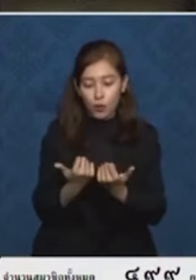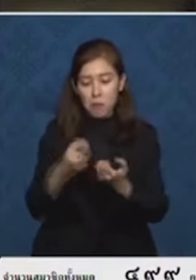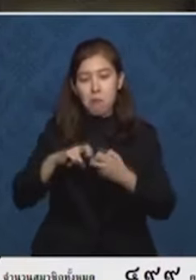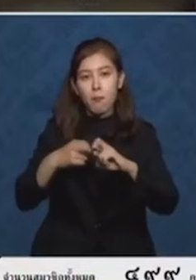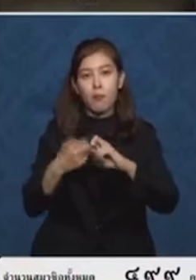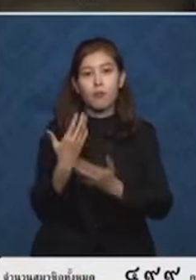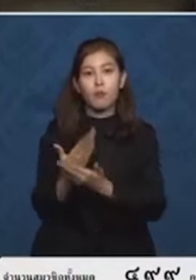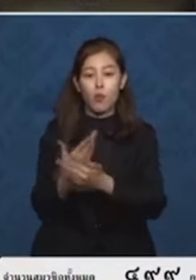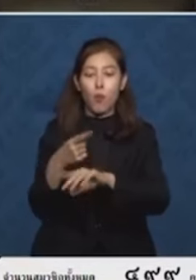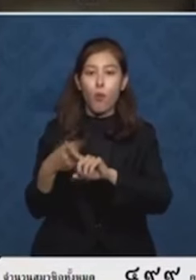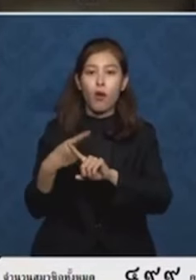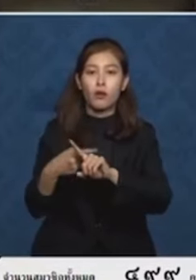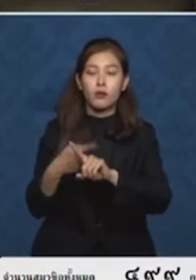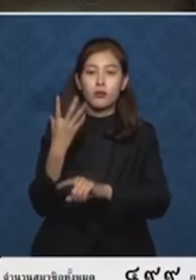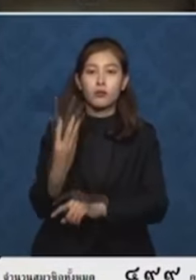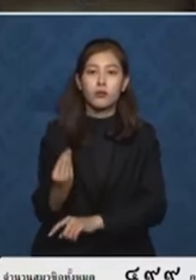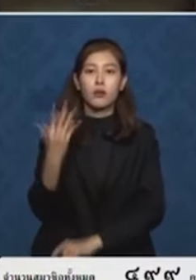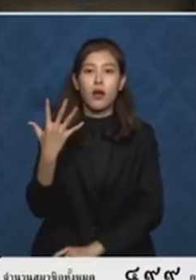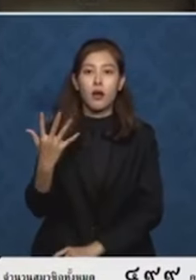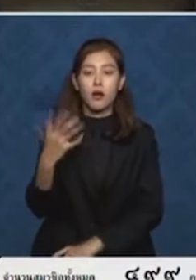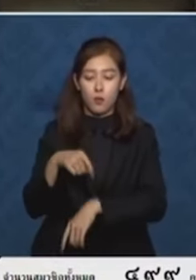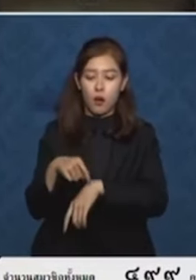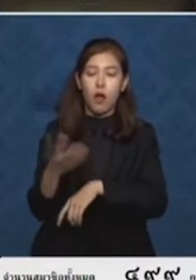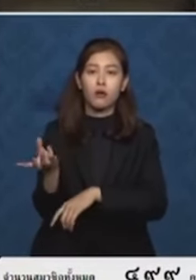ที่เป็นหัวใจสำคัญของการกระต้นเศรษกิจ